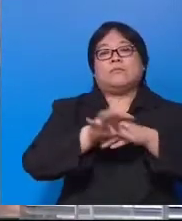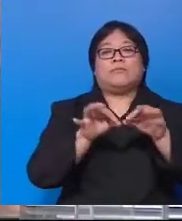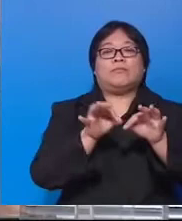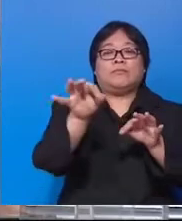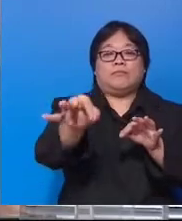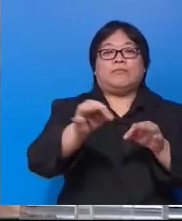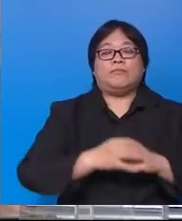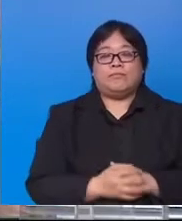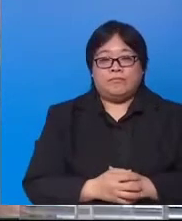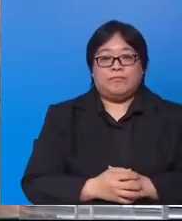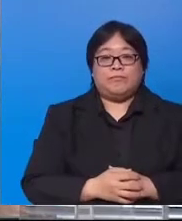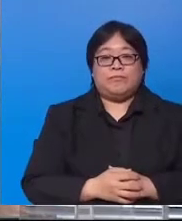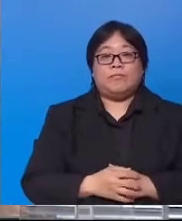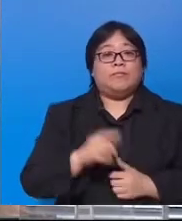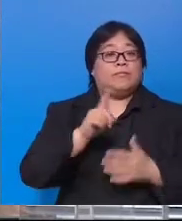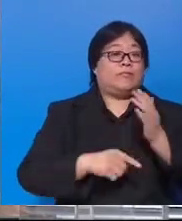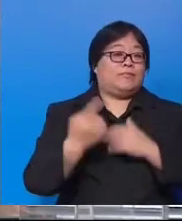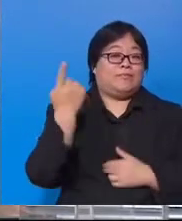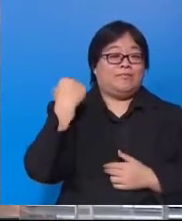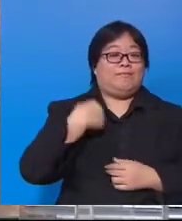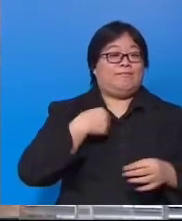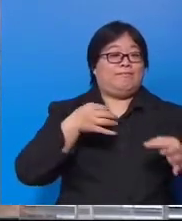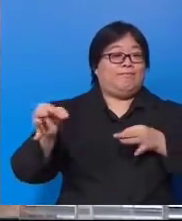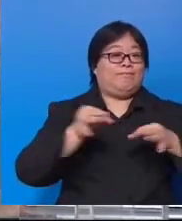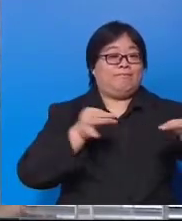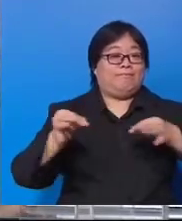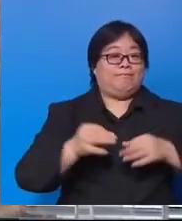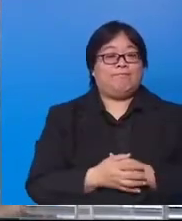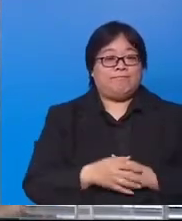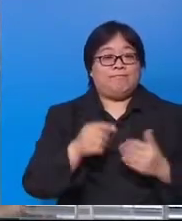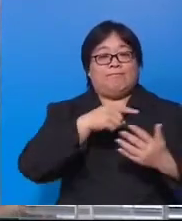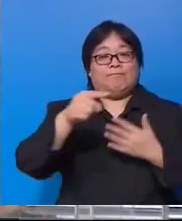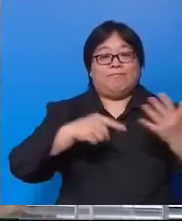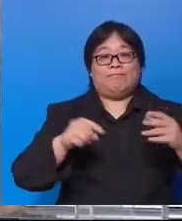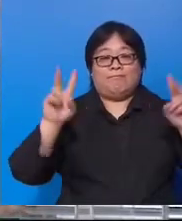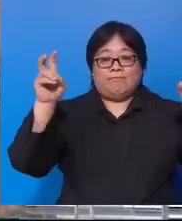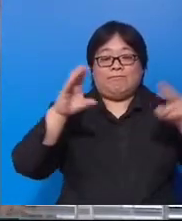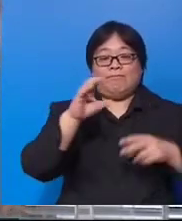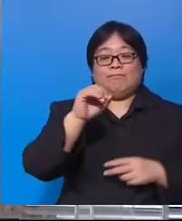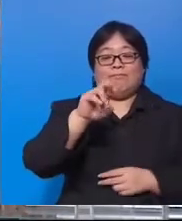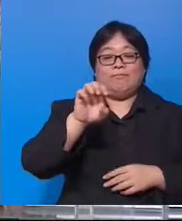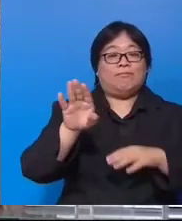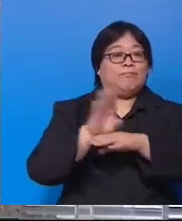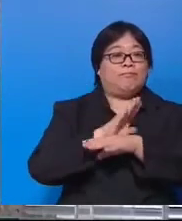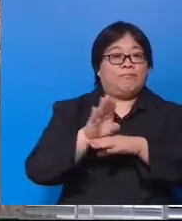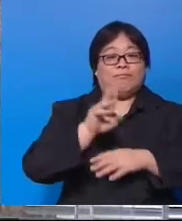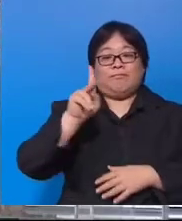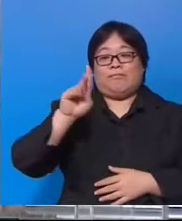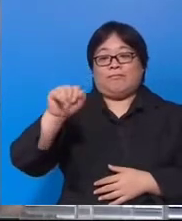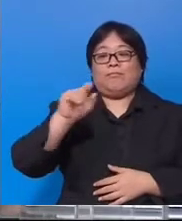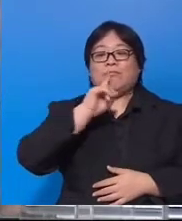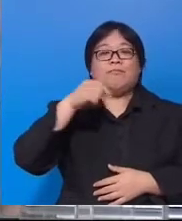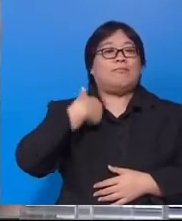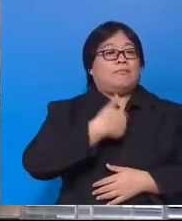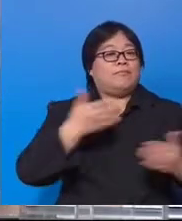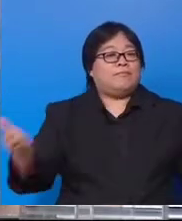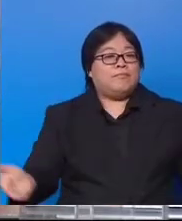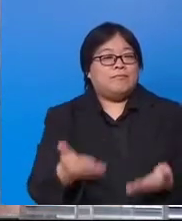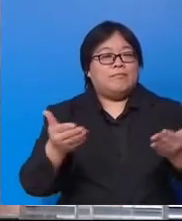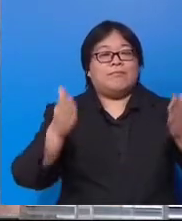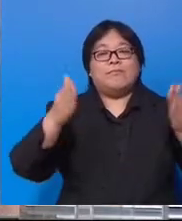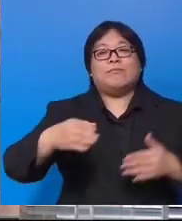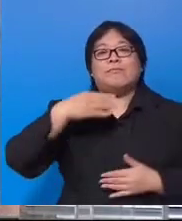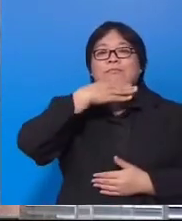ditangguhkan. Dan seperti yang saya jelaskan tadi, antara core business dengan izin Kementerian Belia dan Sukan ialah kita memang menggalakkan anak